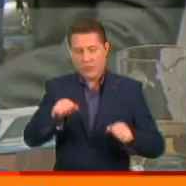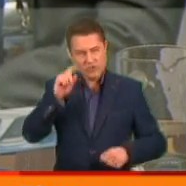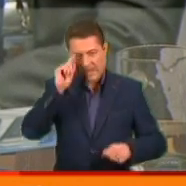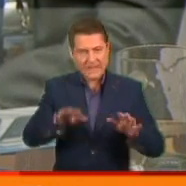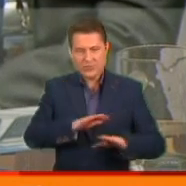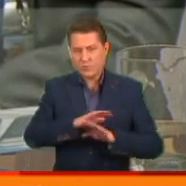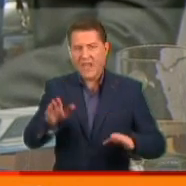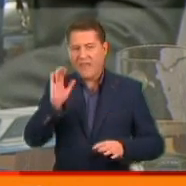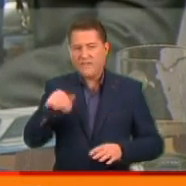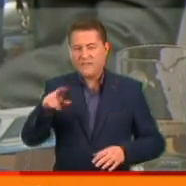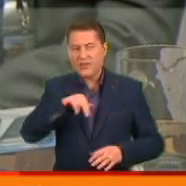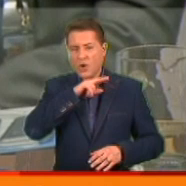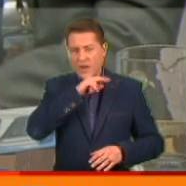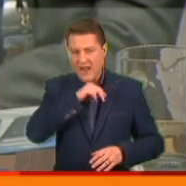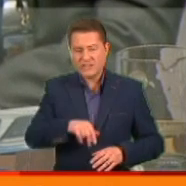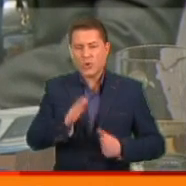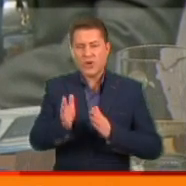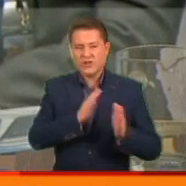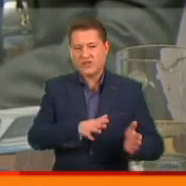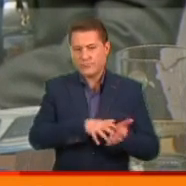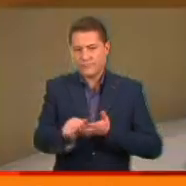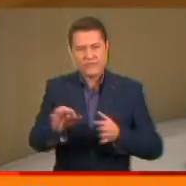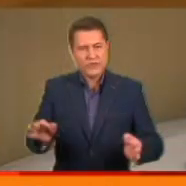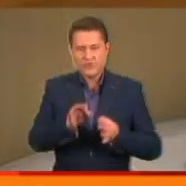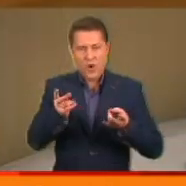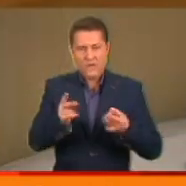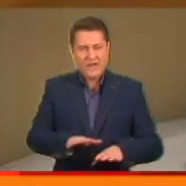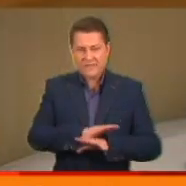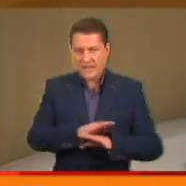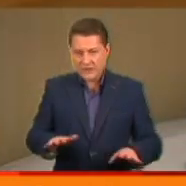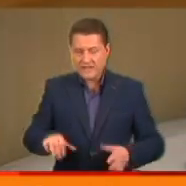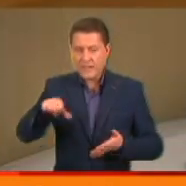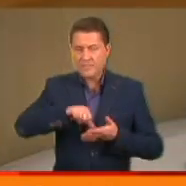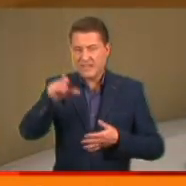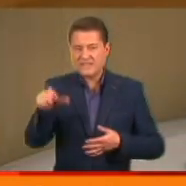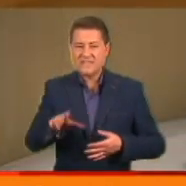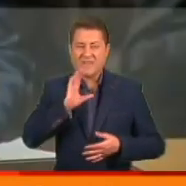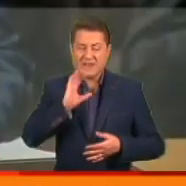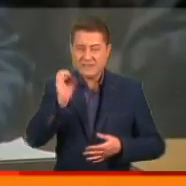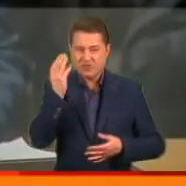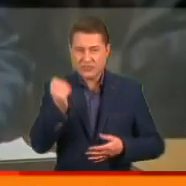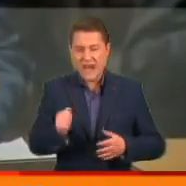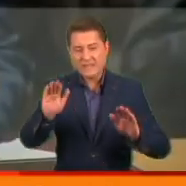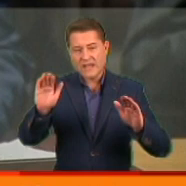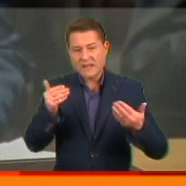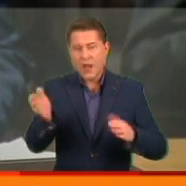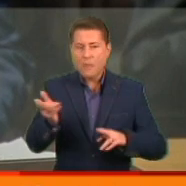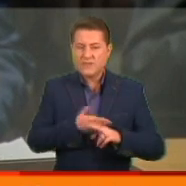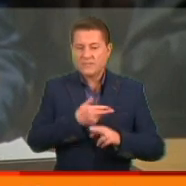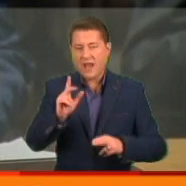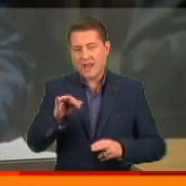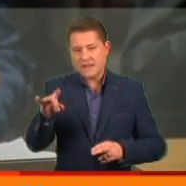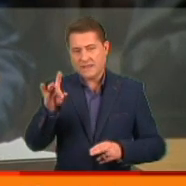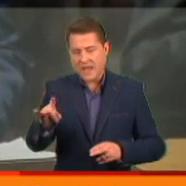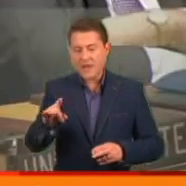Від північно-корейського режиму нічого не залишиться. Представниця США закликала також позбавити КНДР